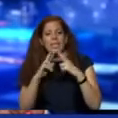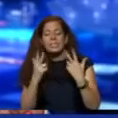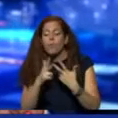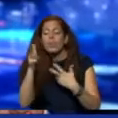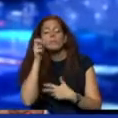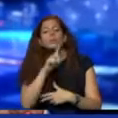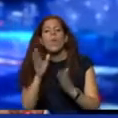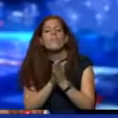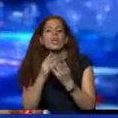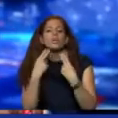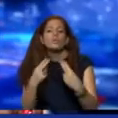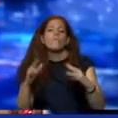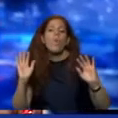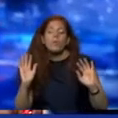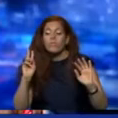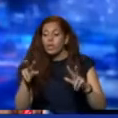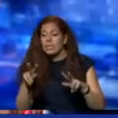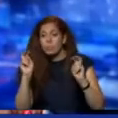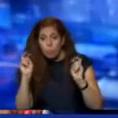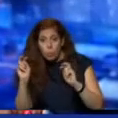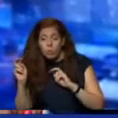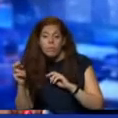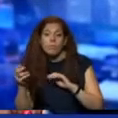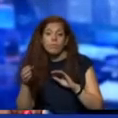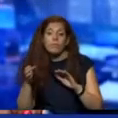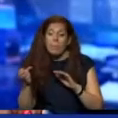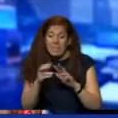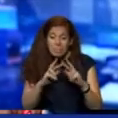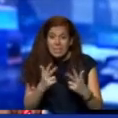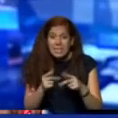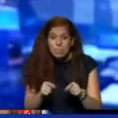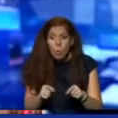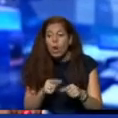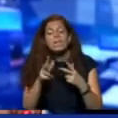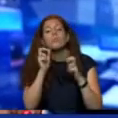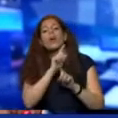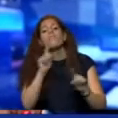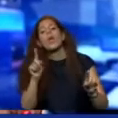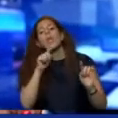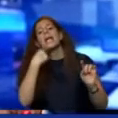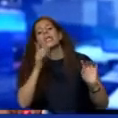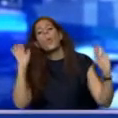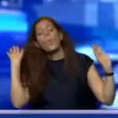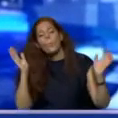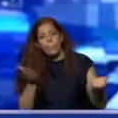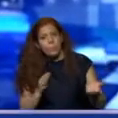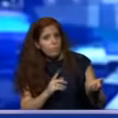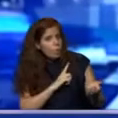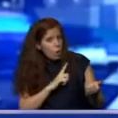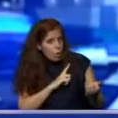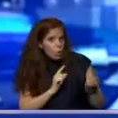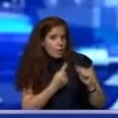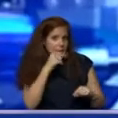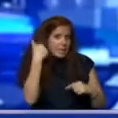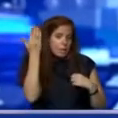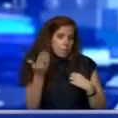שהציבור לא יבקש תשובות, וכשיש הזדמנות ומכניסים אותו, לצפות שאף אחד לא יגיד כלום. אנחנו, ולא לחכות לתקרית הבאה, שבוא נקרא שלא